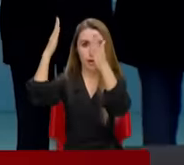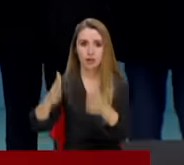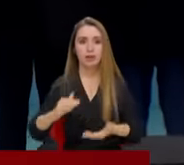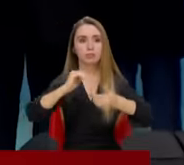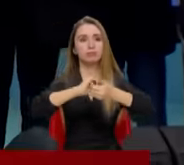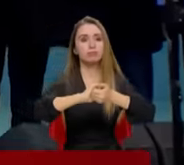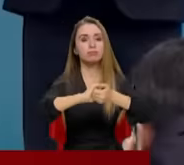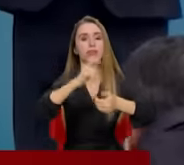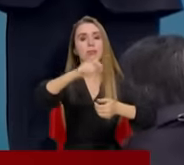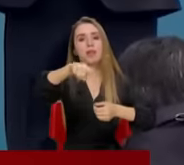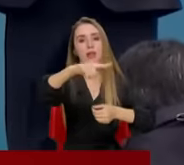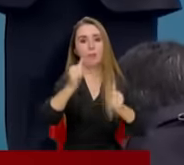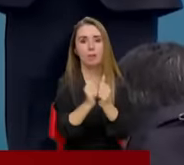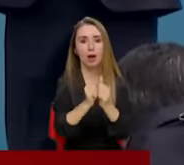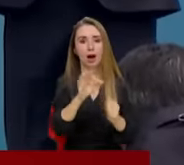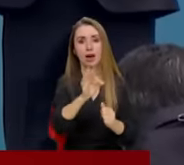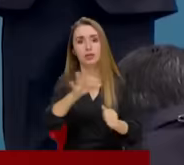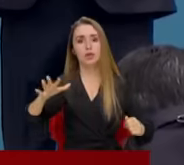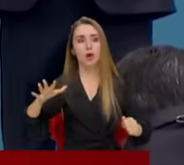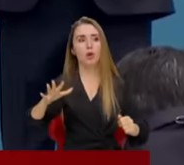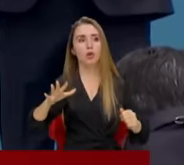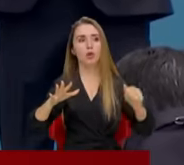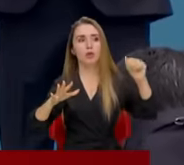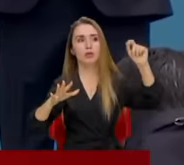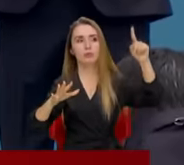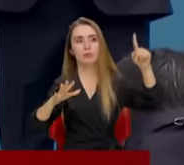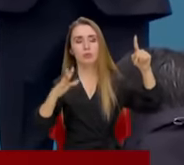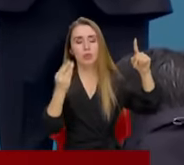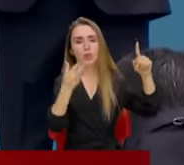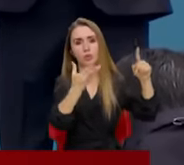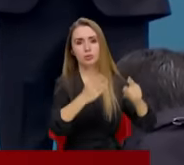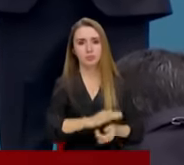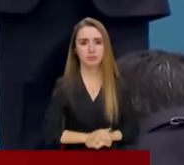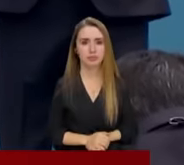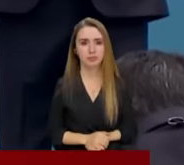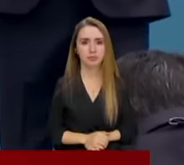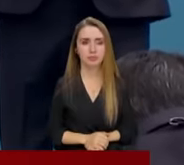tutan adaylarla Altınok'un el yakalama mücadelesi takıldı kameralara.